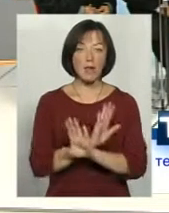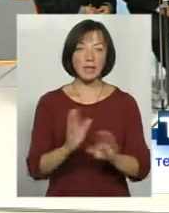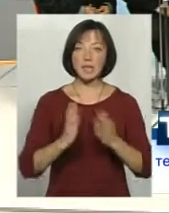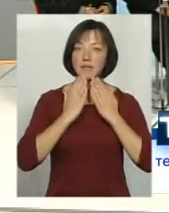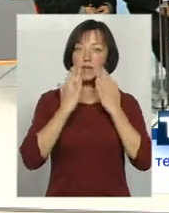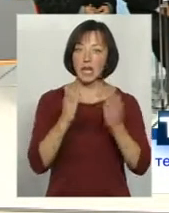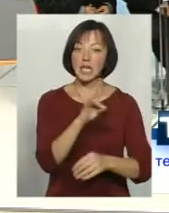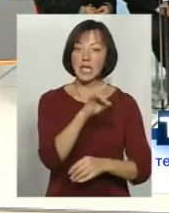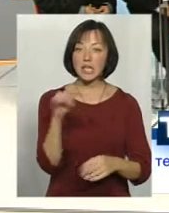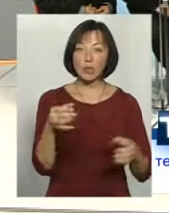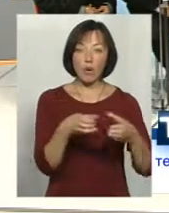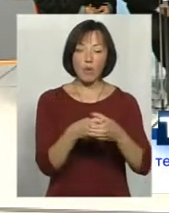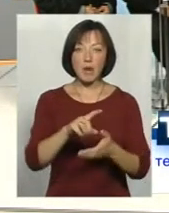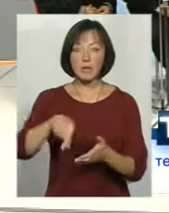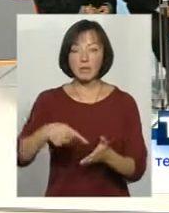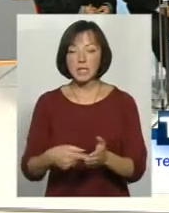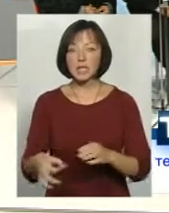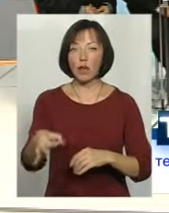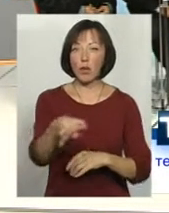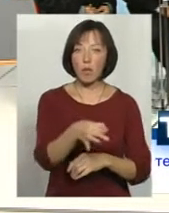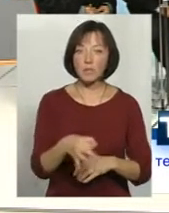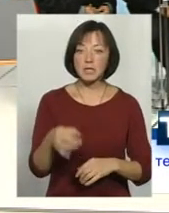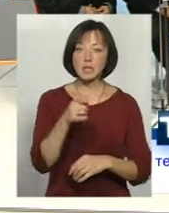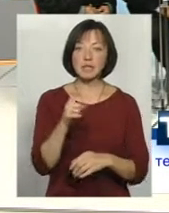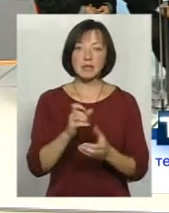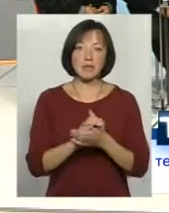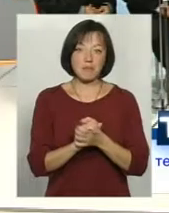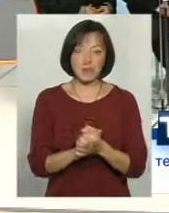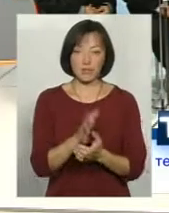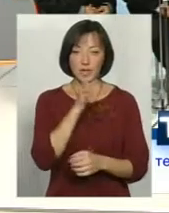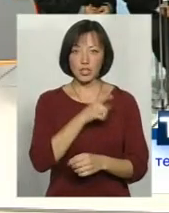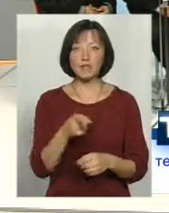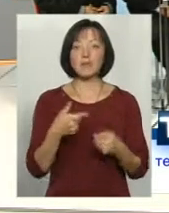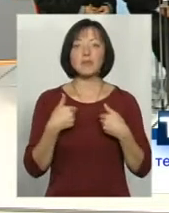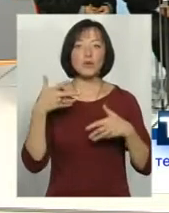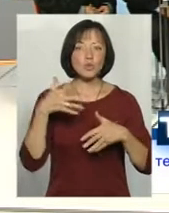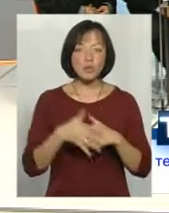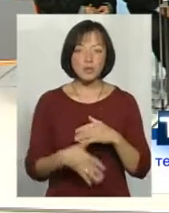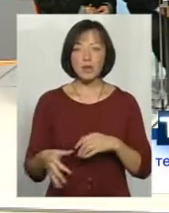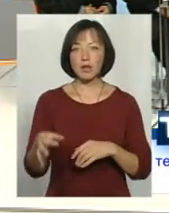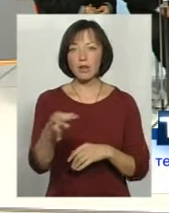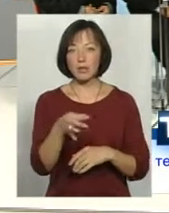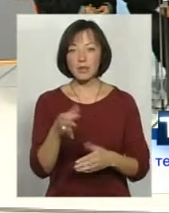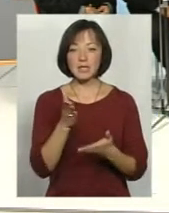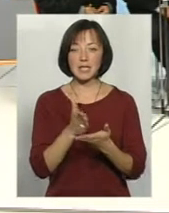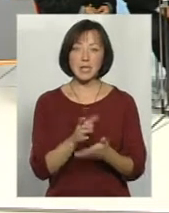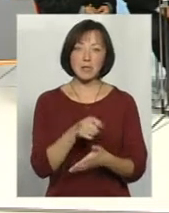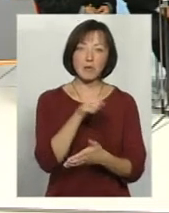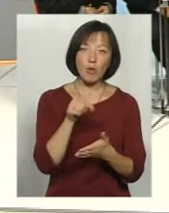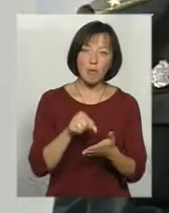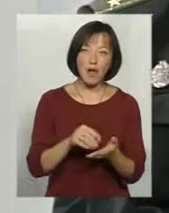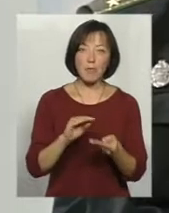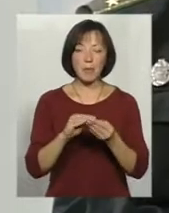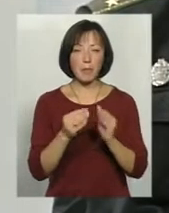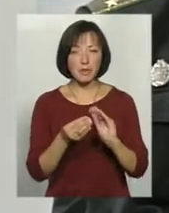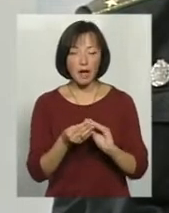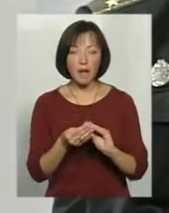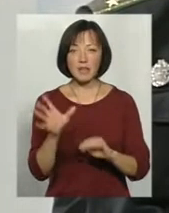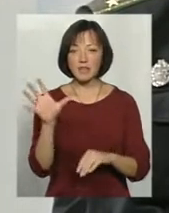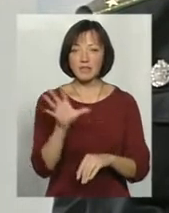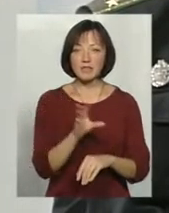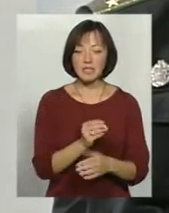до громади, міста, області за мирний час. Тому що ми розуміли, в місті, області є певні свої питання, певні проблеми,